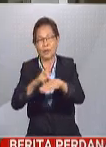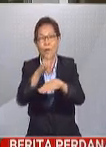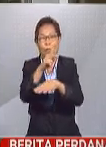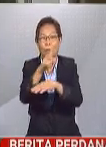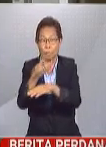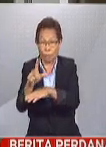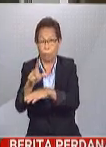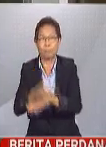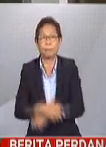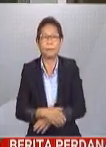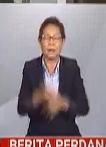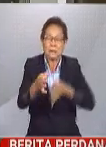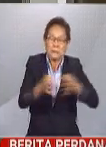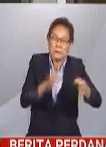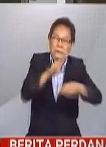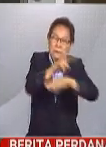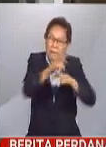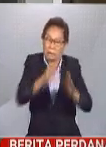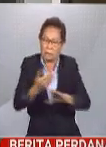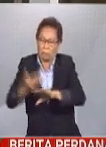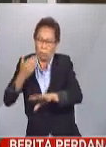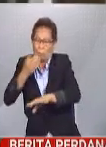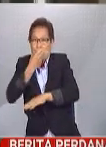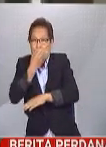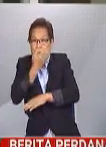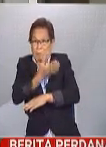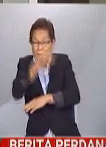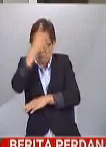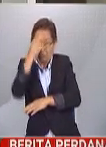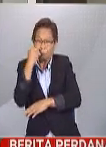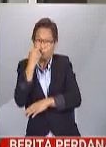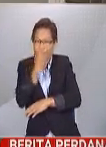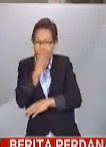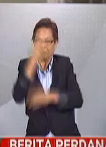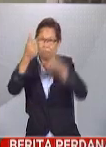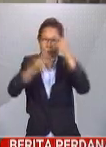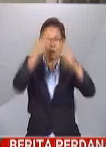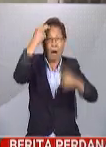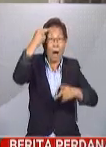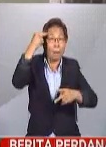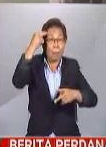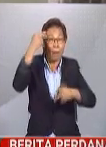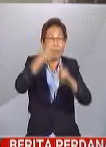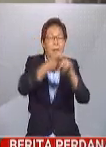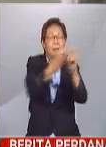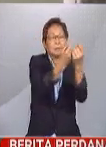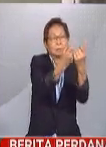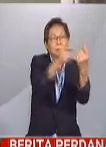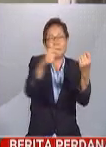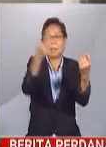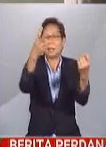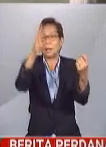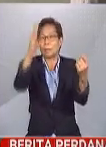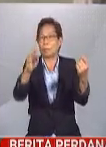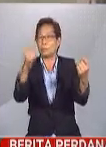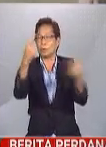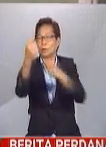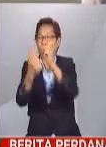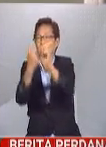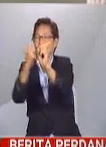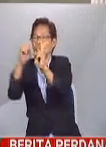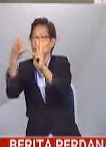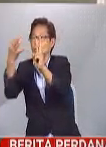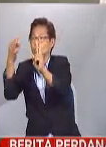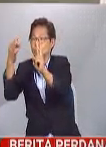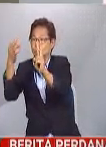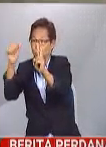negara. Keterangan beberapa saksi sebelum ini memberitahu Datuk Seri Najib melawat Arab Saudi dari 11 hingga 16 Januari